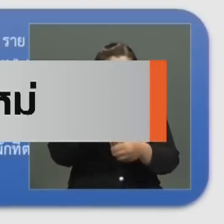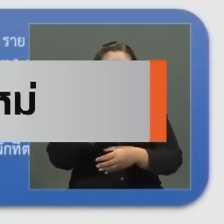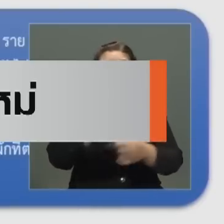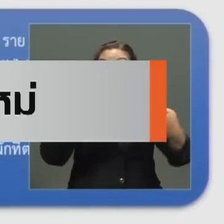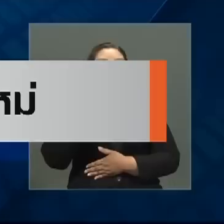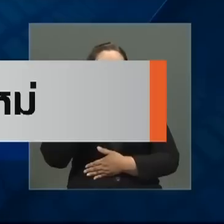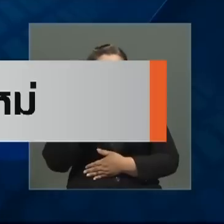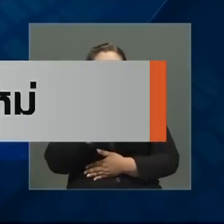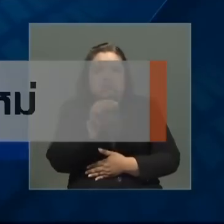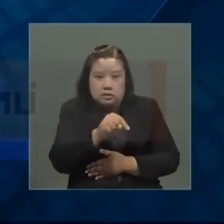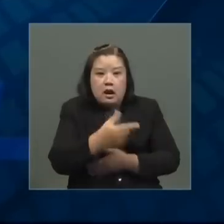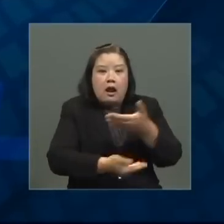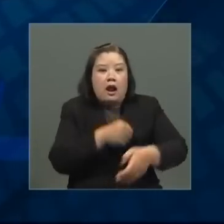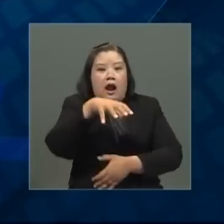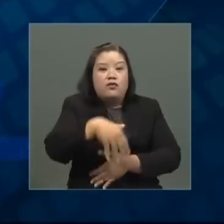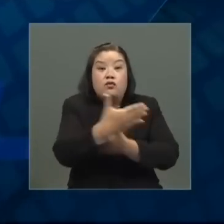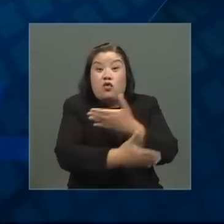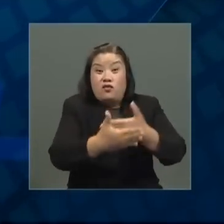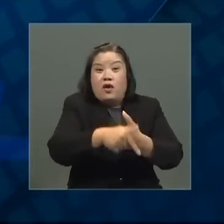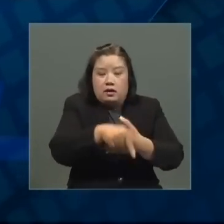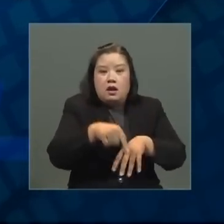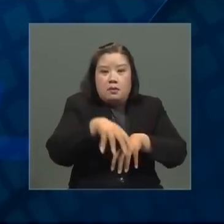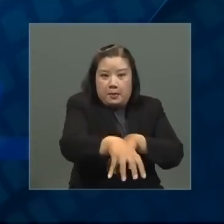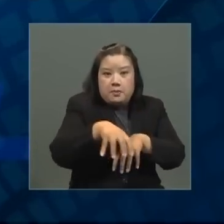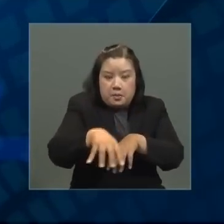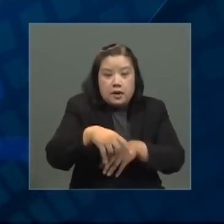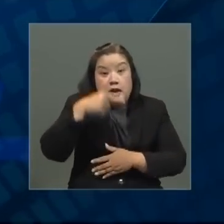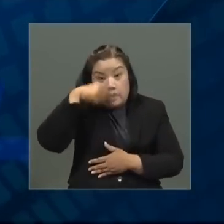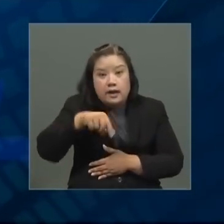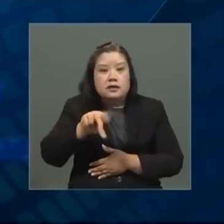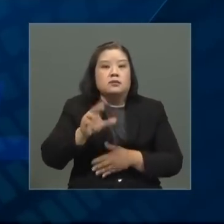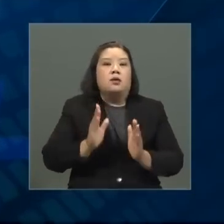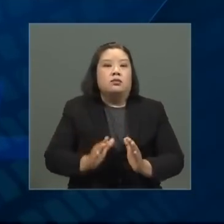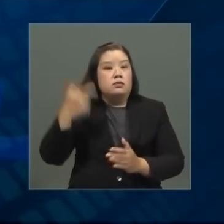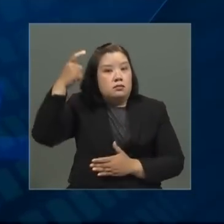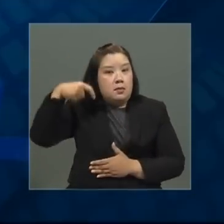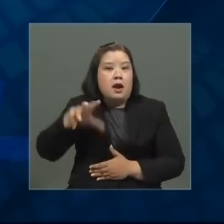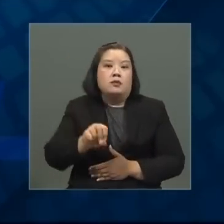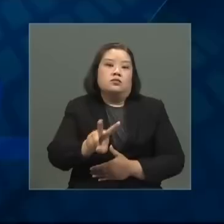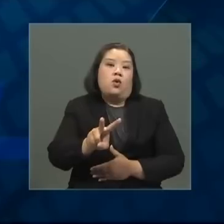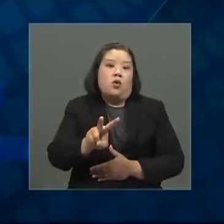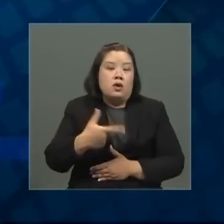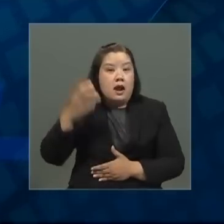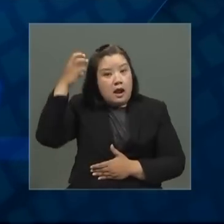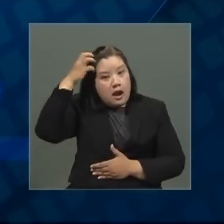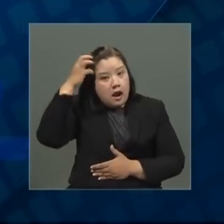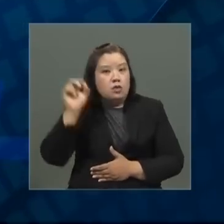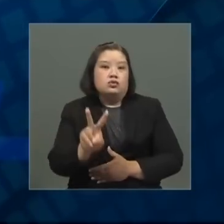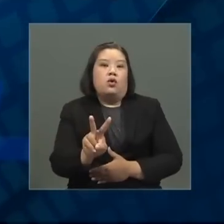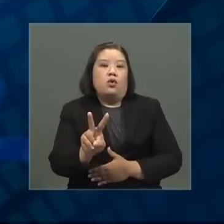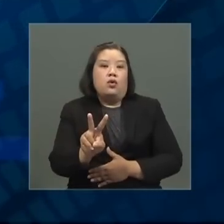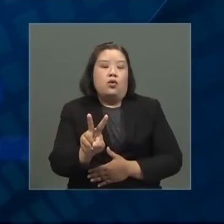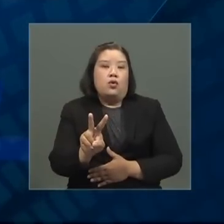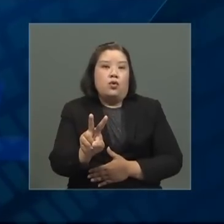ว่า clusterมั้ยจะไปอยู่ที่สมุทรสาครสงครามไม่ใช่น่ะมันเป็นความเชื่อมโยงเดิมทีที่ไปที่จังหวัดสมุทรสาคร